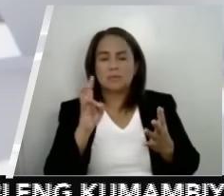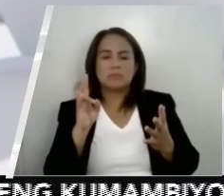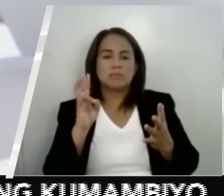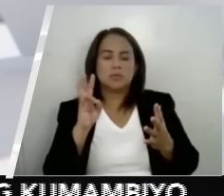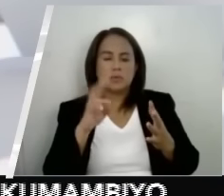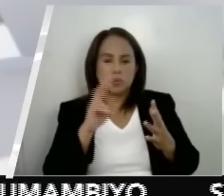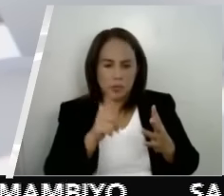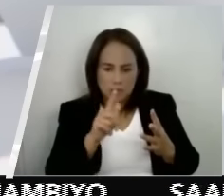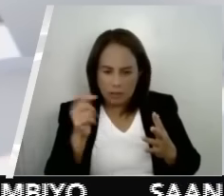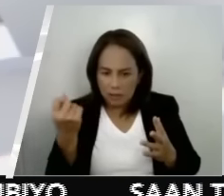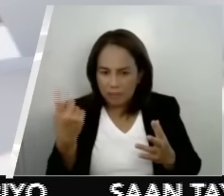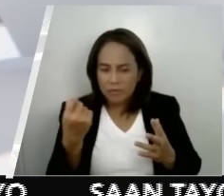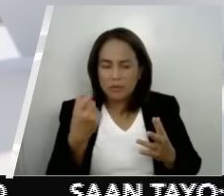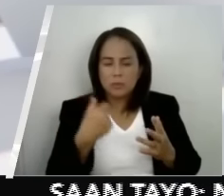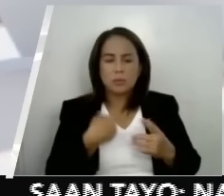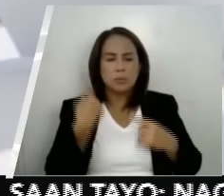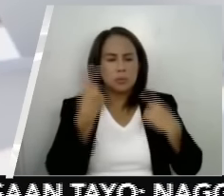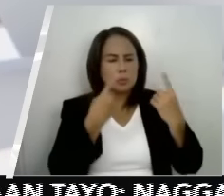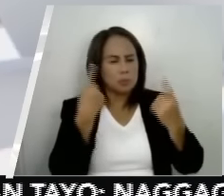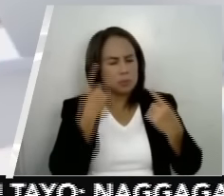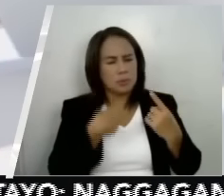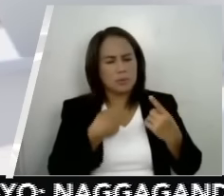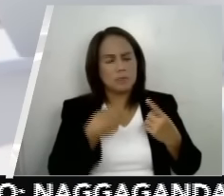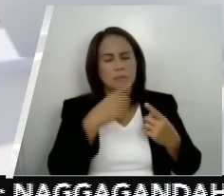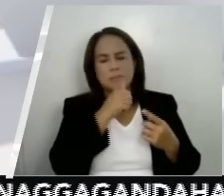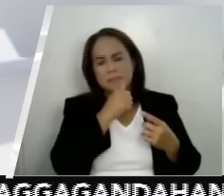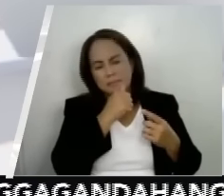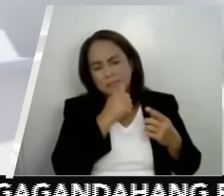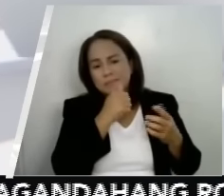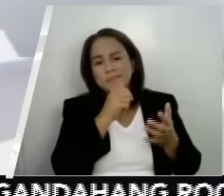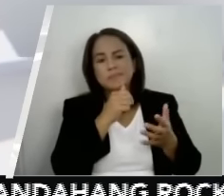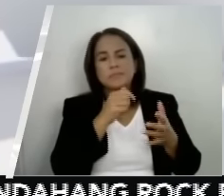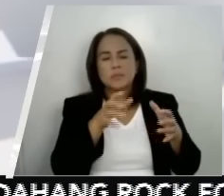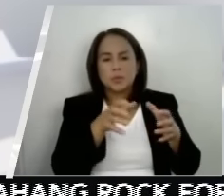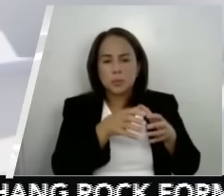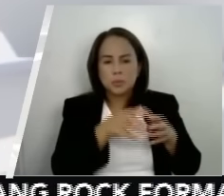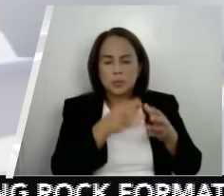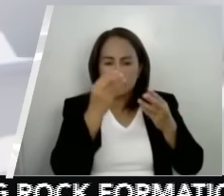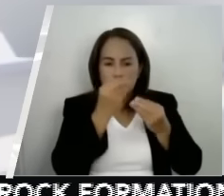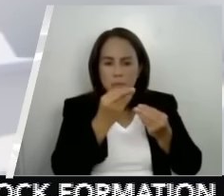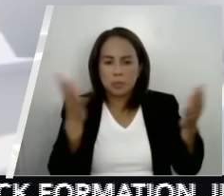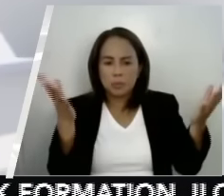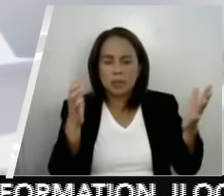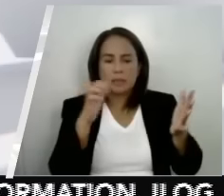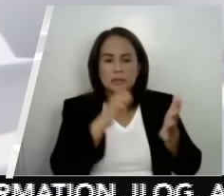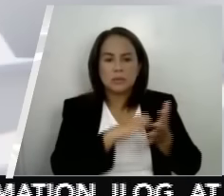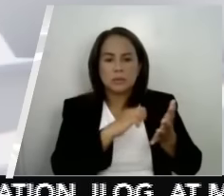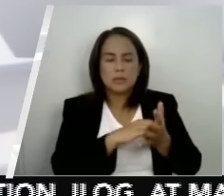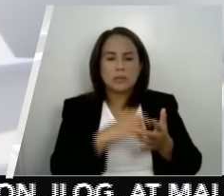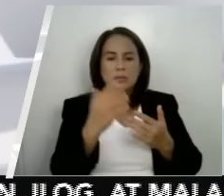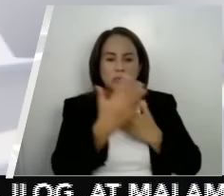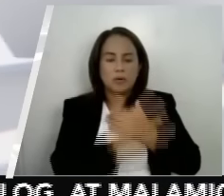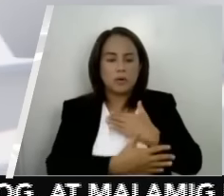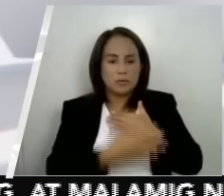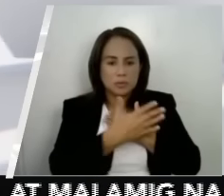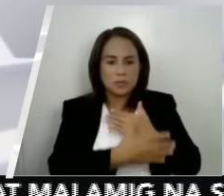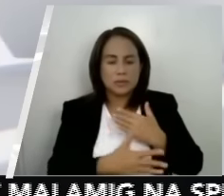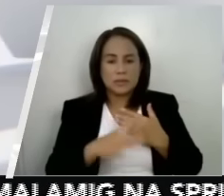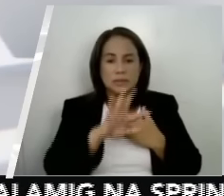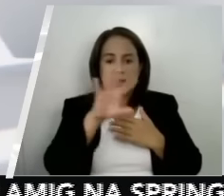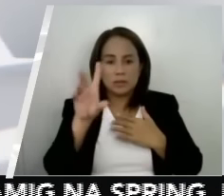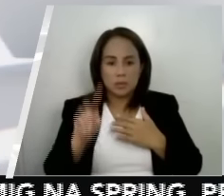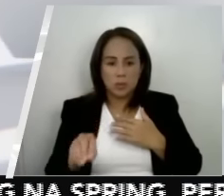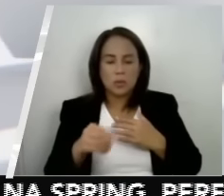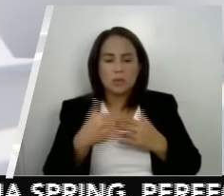statement ng concerned private higher education institutions in Cagayan, ipinahayag nila ang enrollment ng mga banyagang estudyante sa Cagayan ay patunay